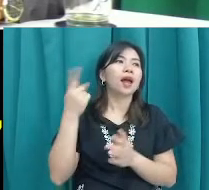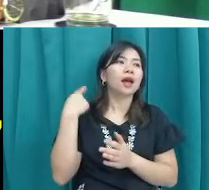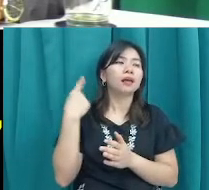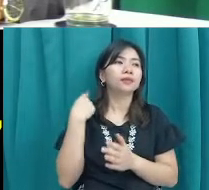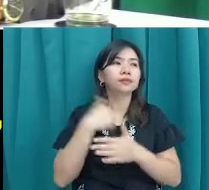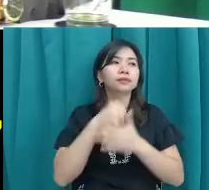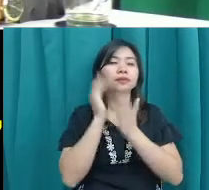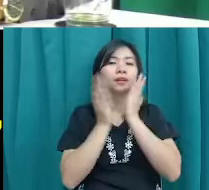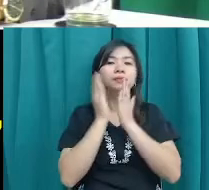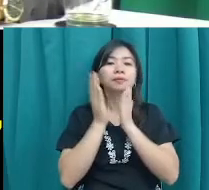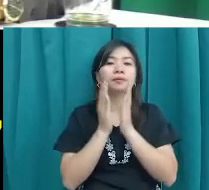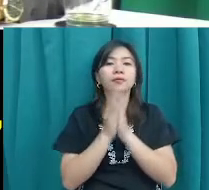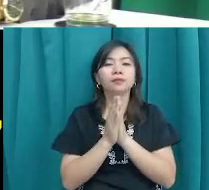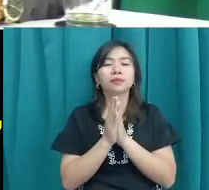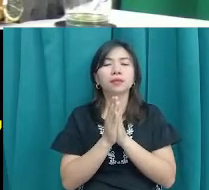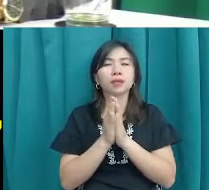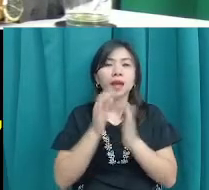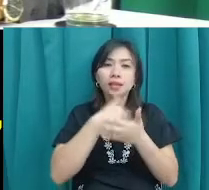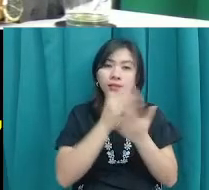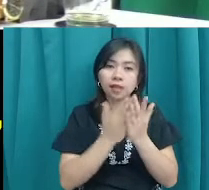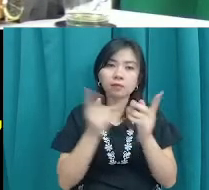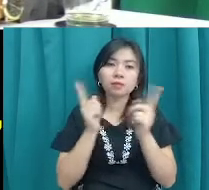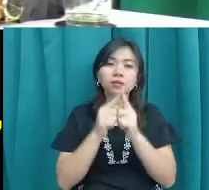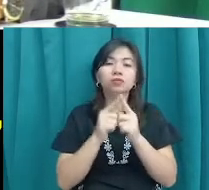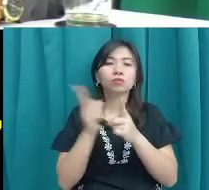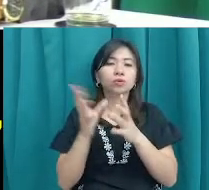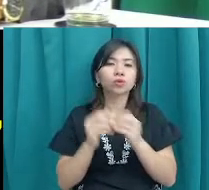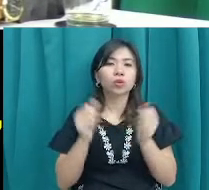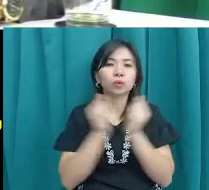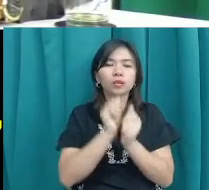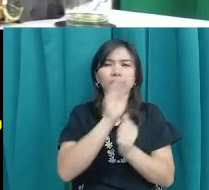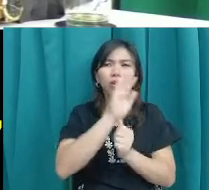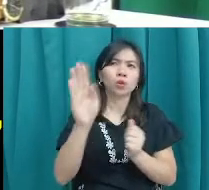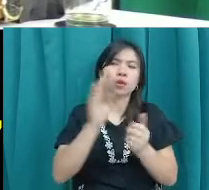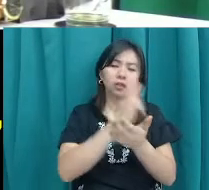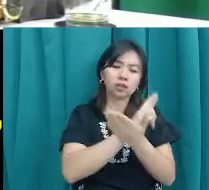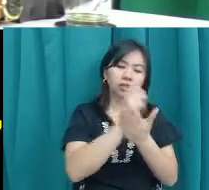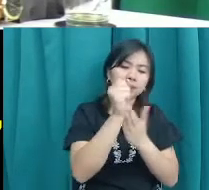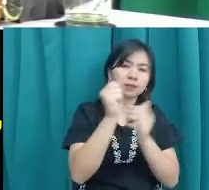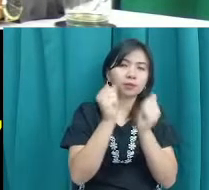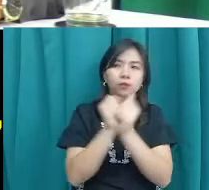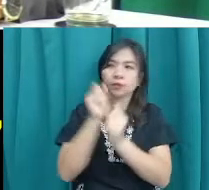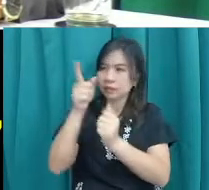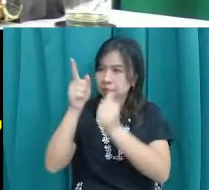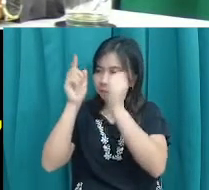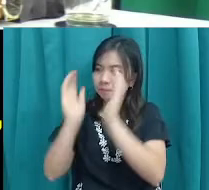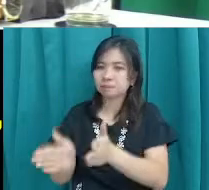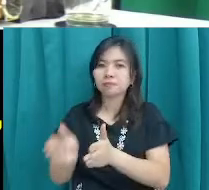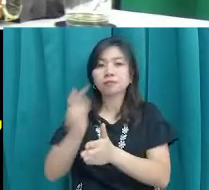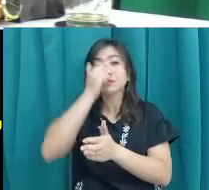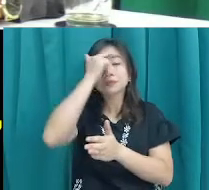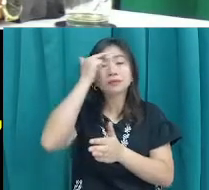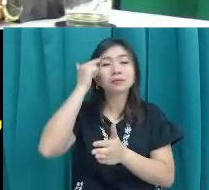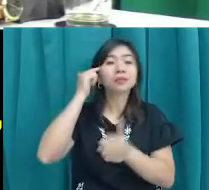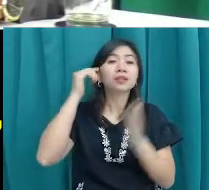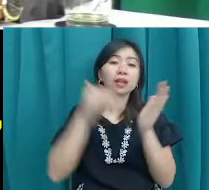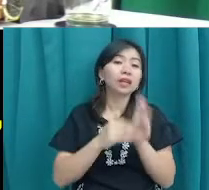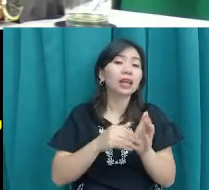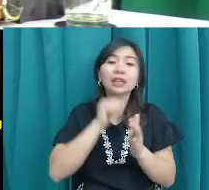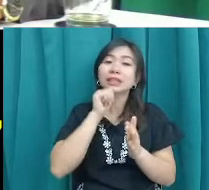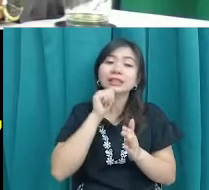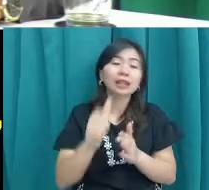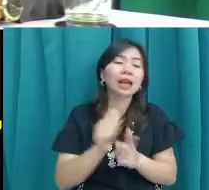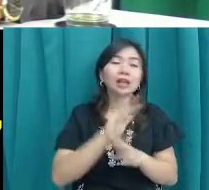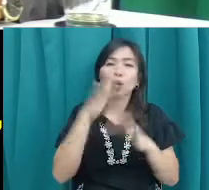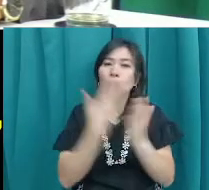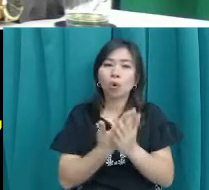your relationship with the person. You see? Because not anyone can call anyone Master. You